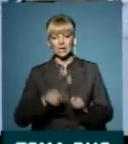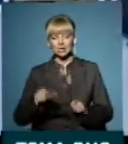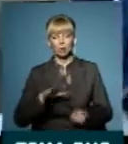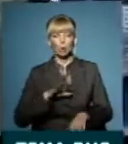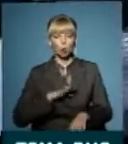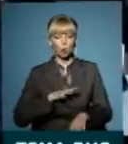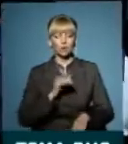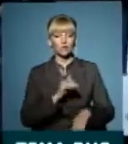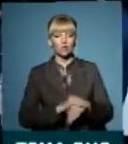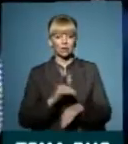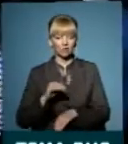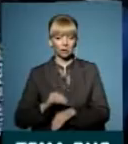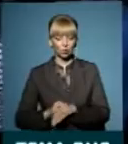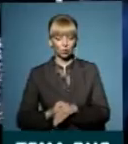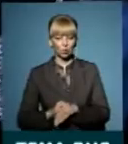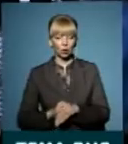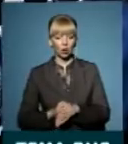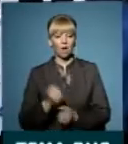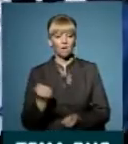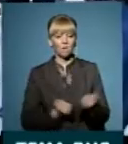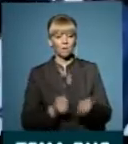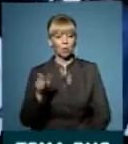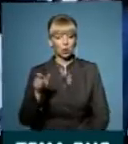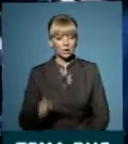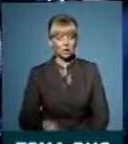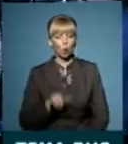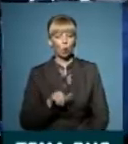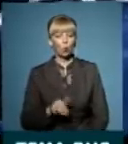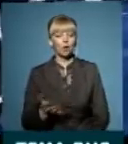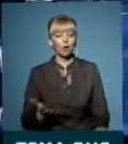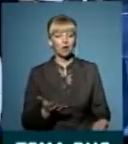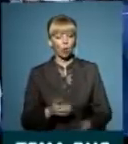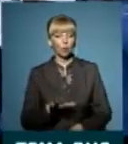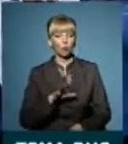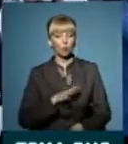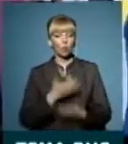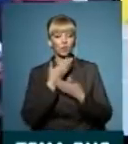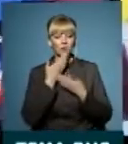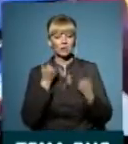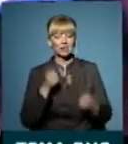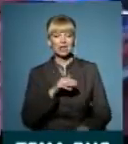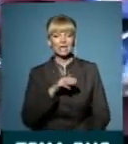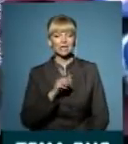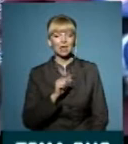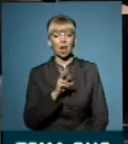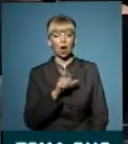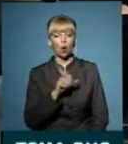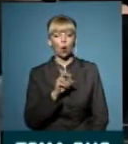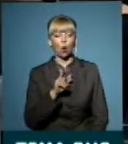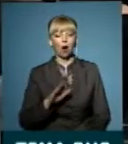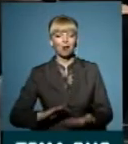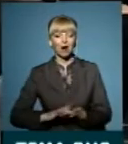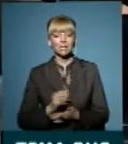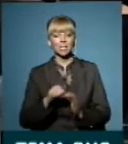було виявлено водія, у якого були відсутні тахокарти за